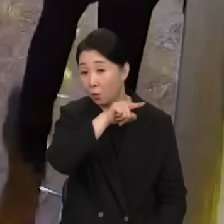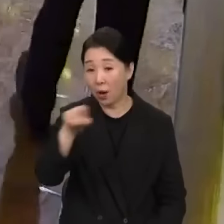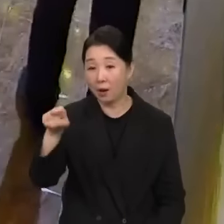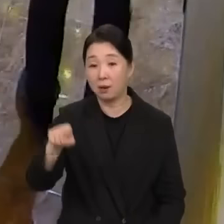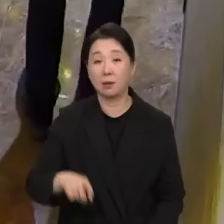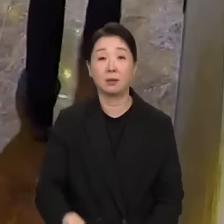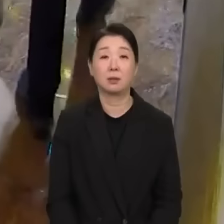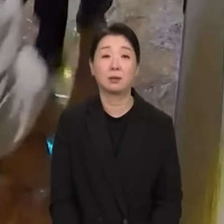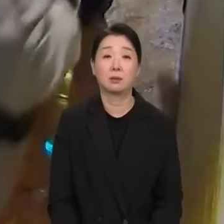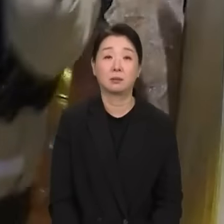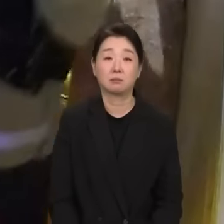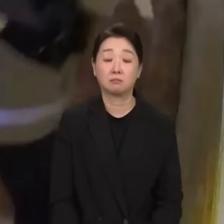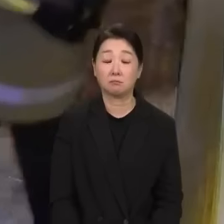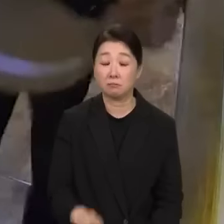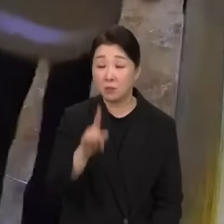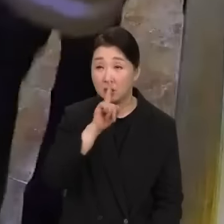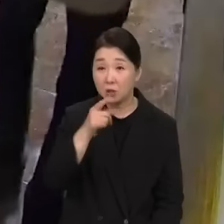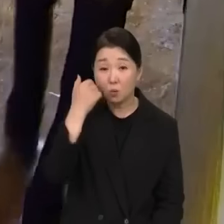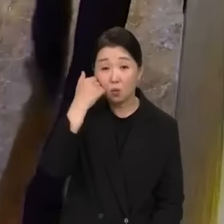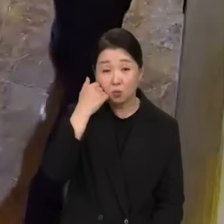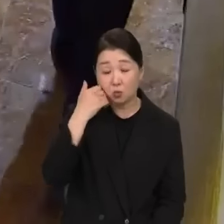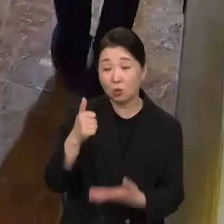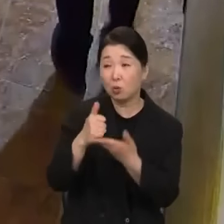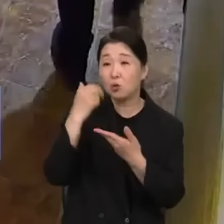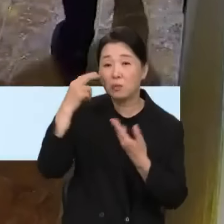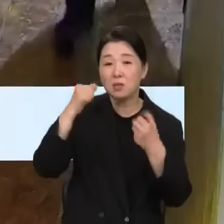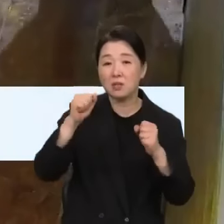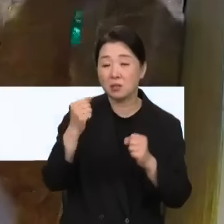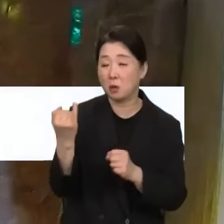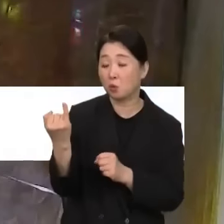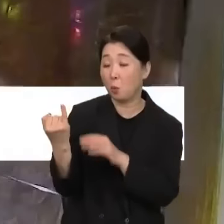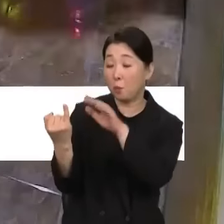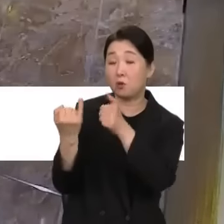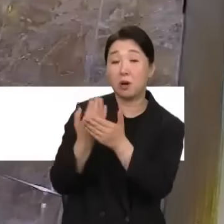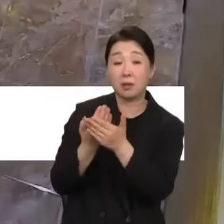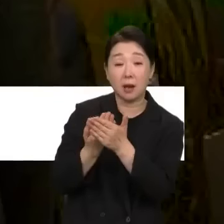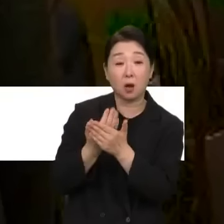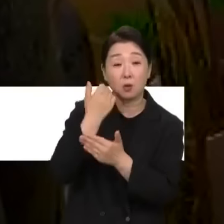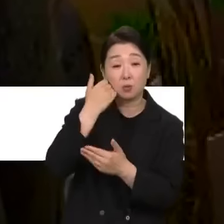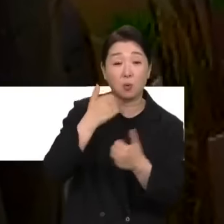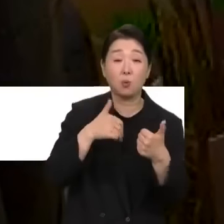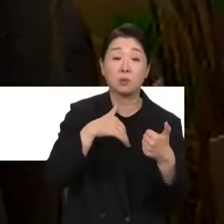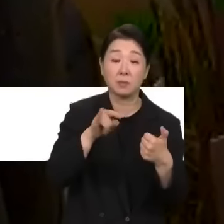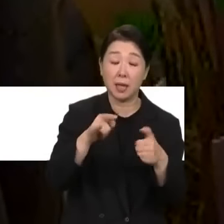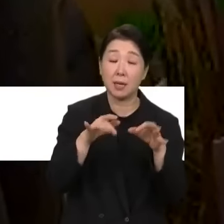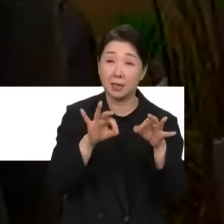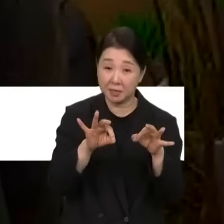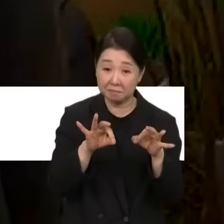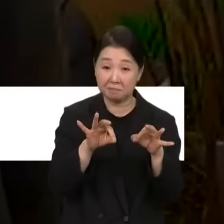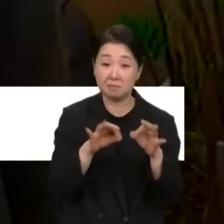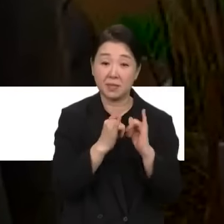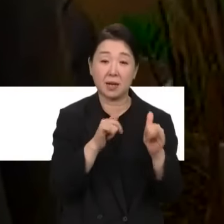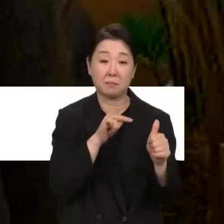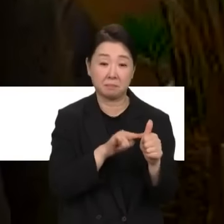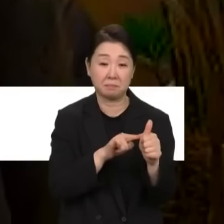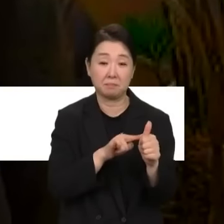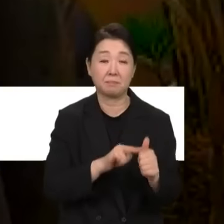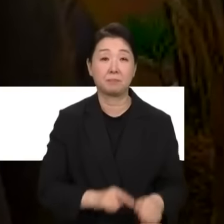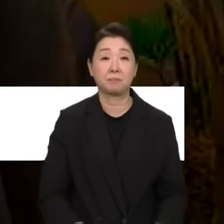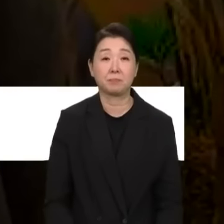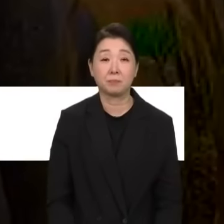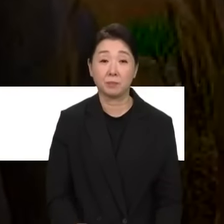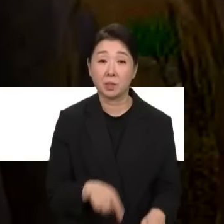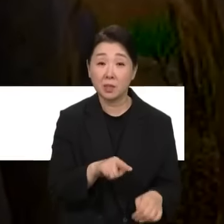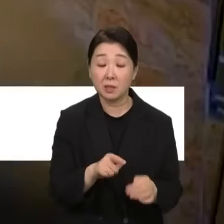출동했습니다. 신고를 한 건 손님인 척 도우미를 불러달라고 했던 50대 김모 씨 일행이었습니다.